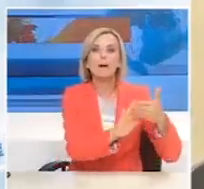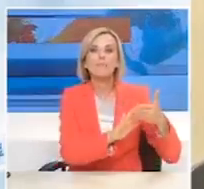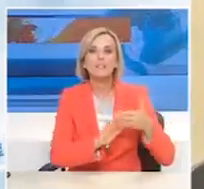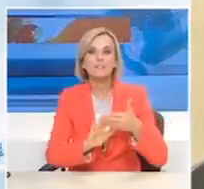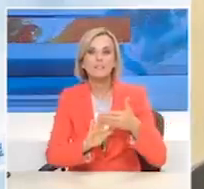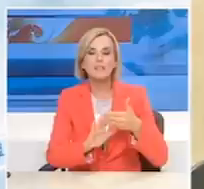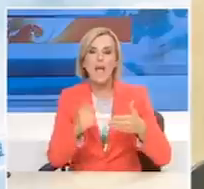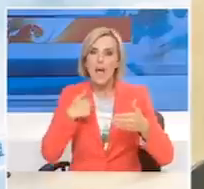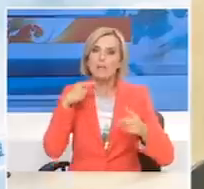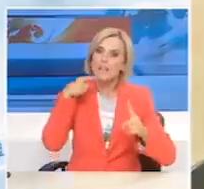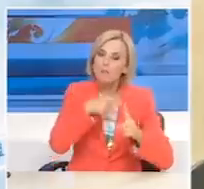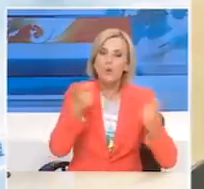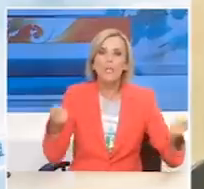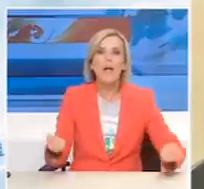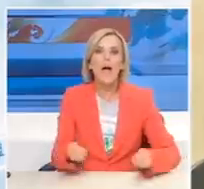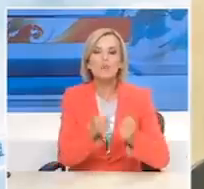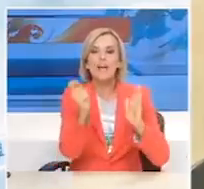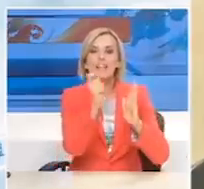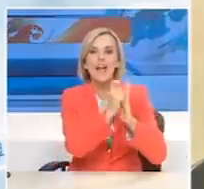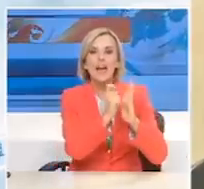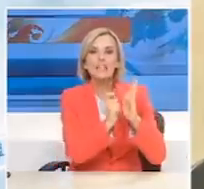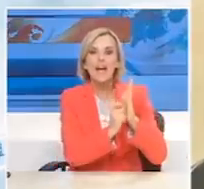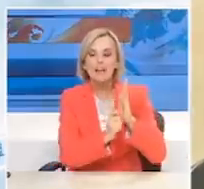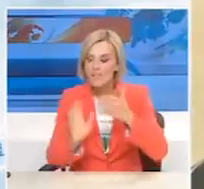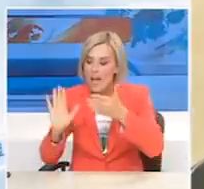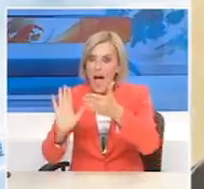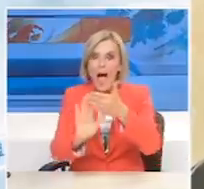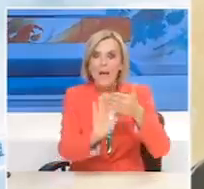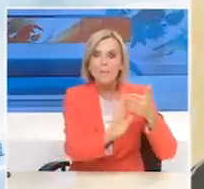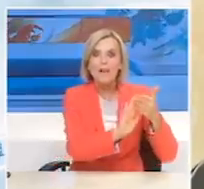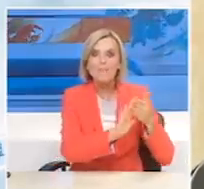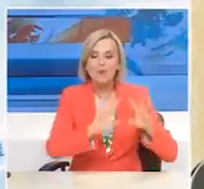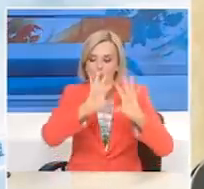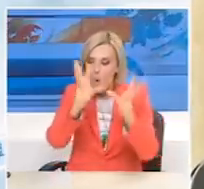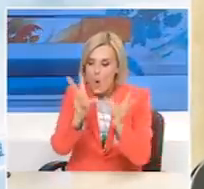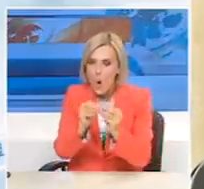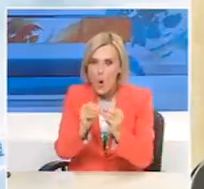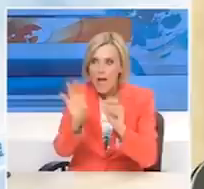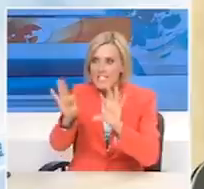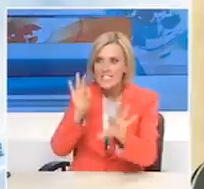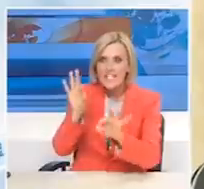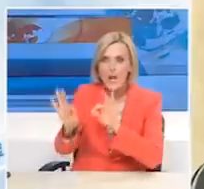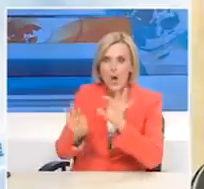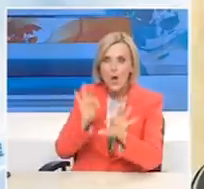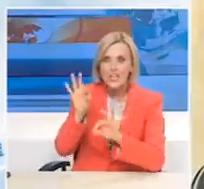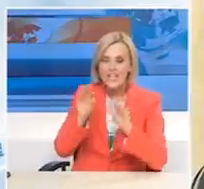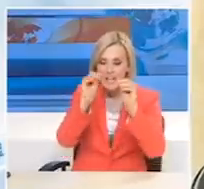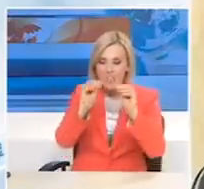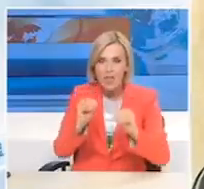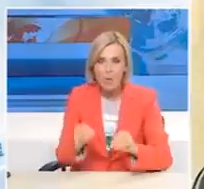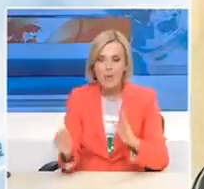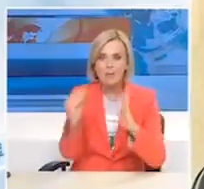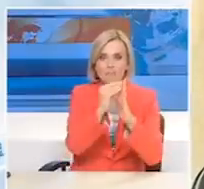Και ο δείκτης αυτός διαρθρώνεται από στοιχεία που συλλέγονται από τον Ευρωπαϊκό Οργανισμό Πρόληψης και